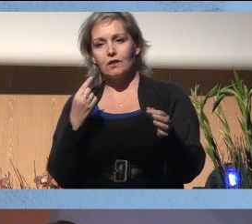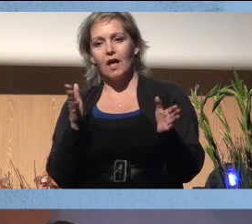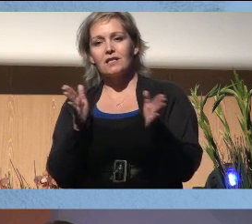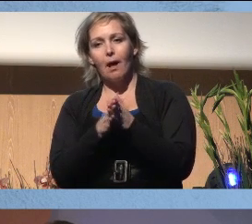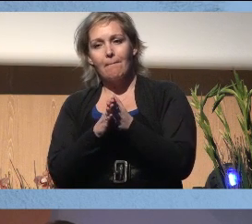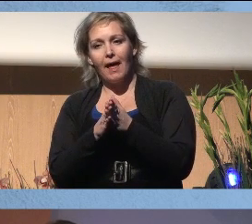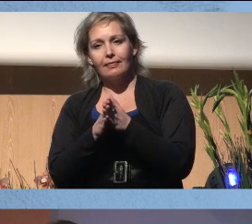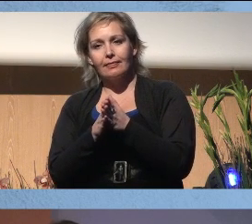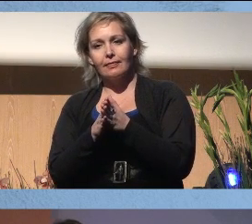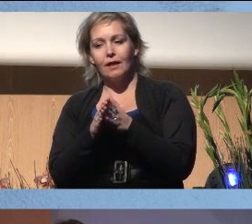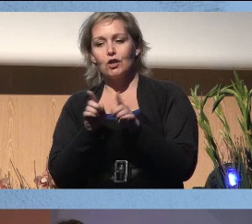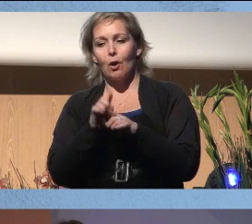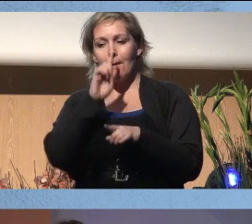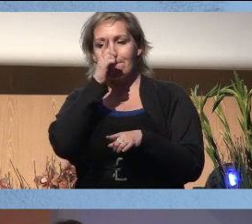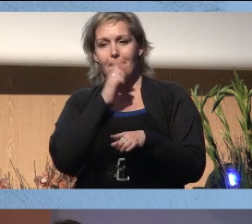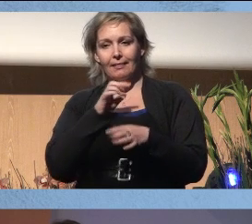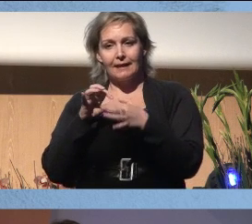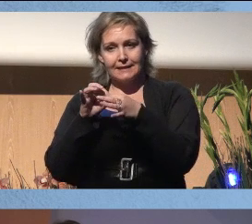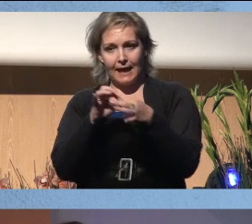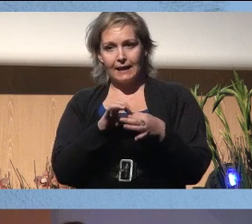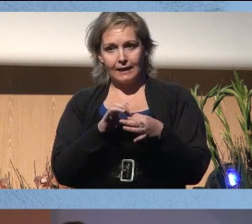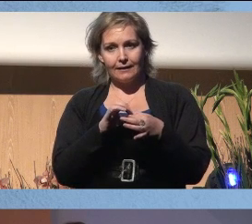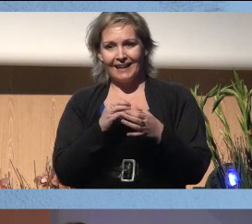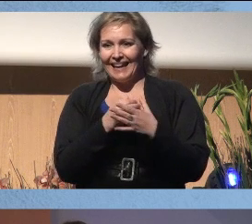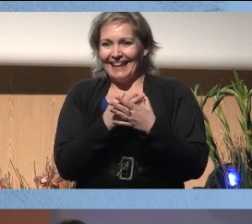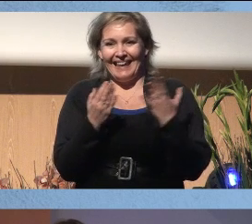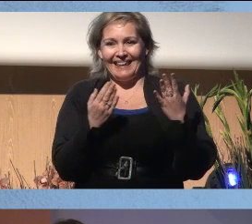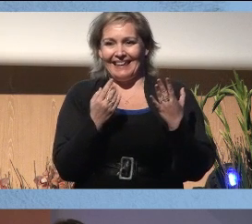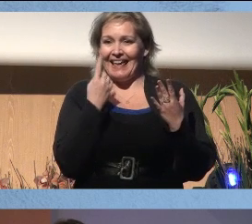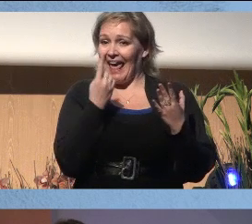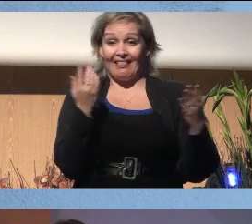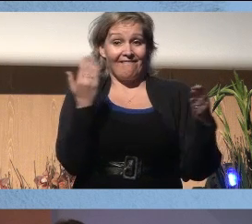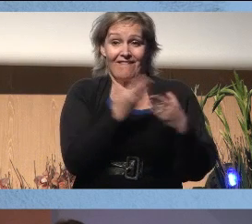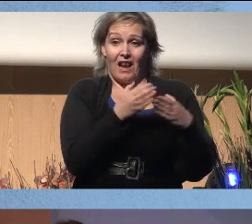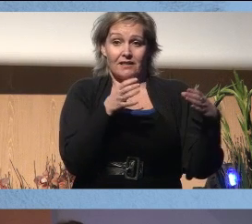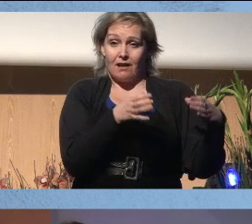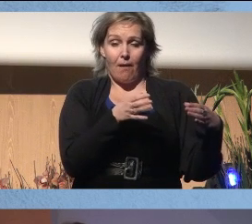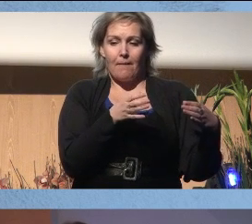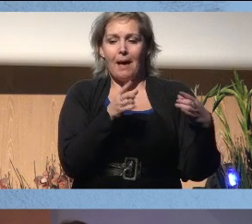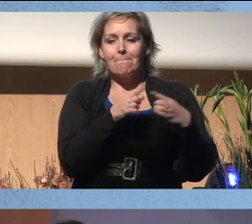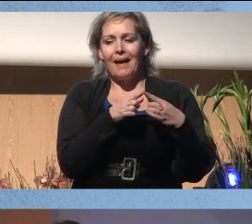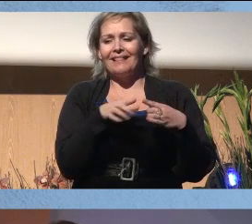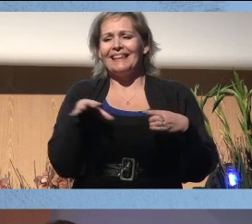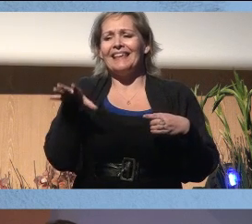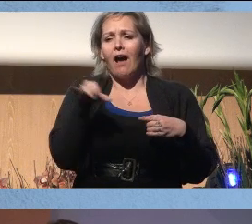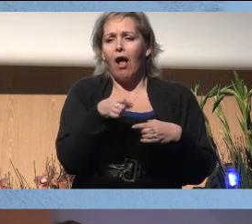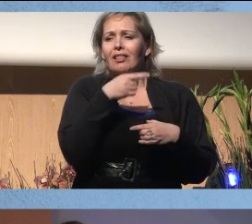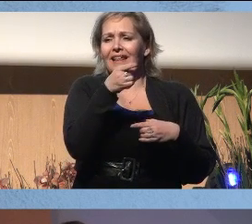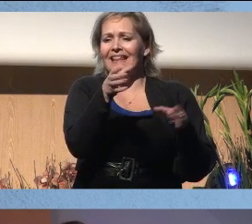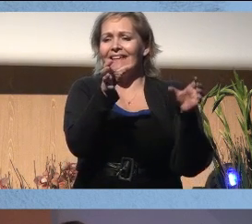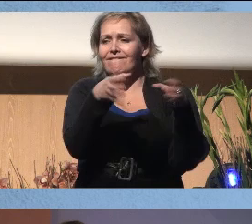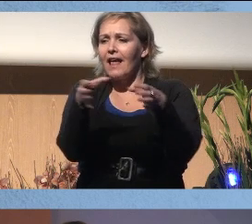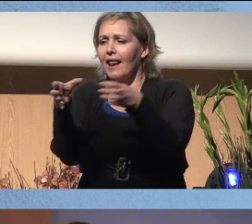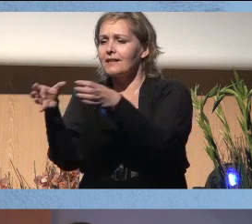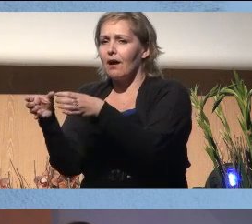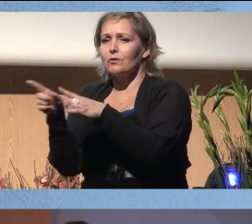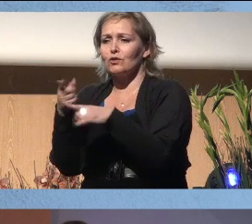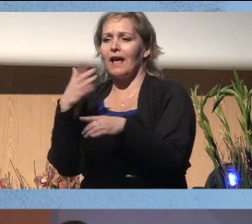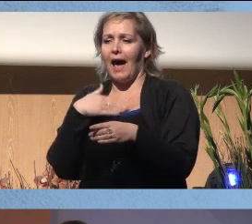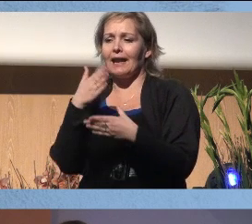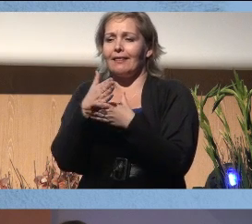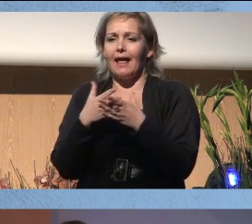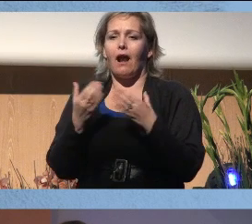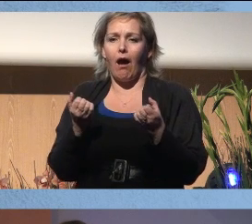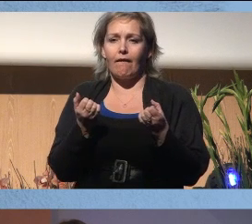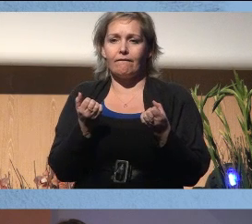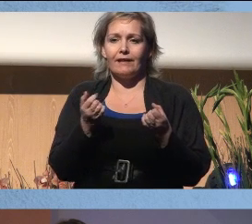sammen som mennesker, ikke i ett fellesskap, men i alle de fellesskapene vi er en del